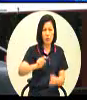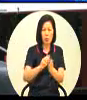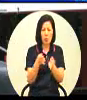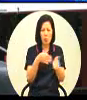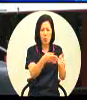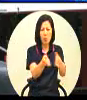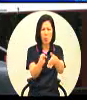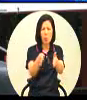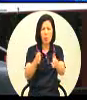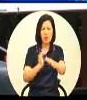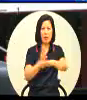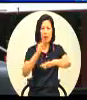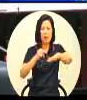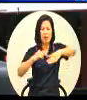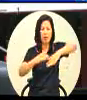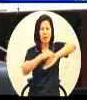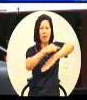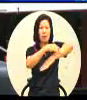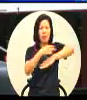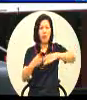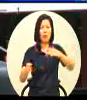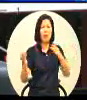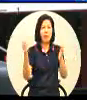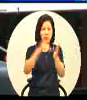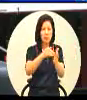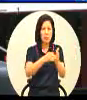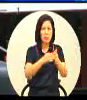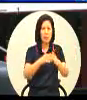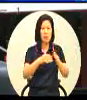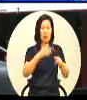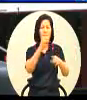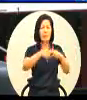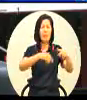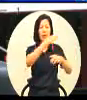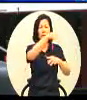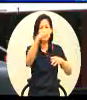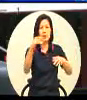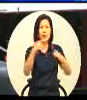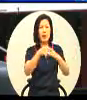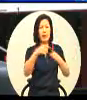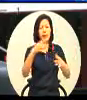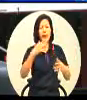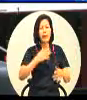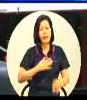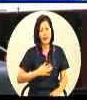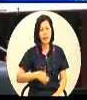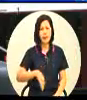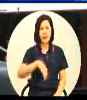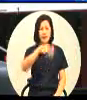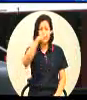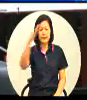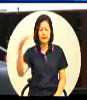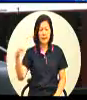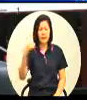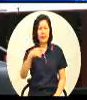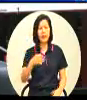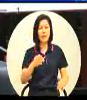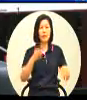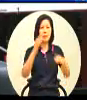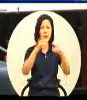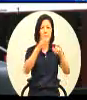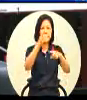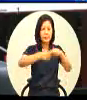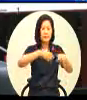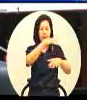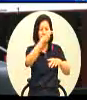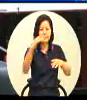还得通过上坡，最后来到半山腰才终于。好了，经过一连串的山路呢，我们终于抵达位于半山腰的厕